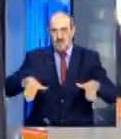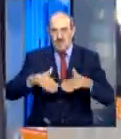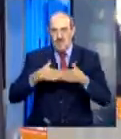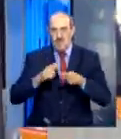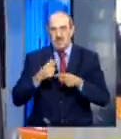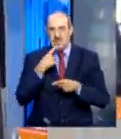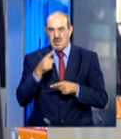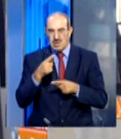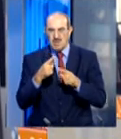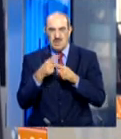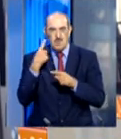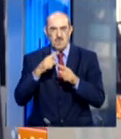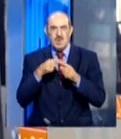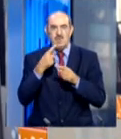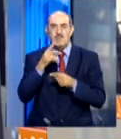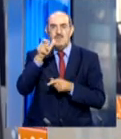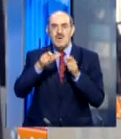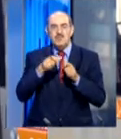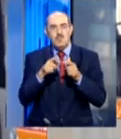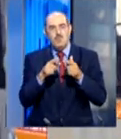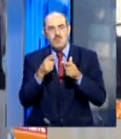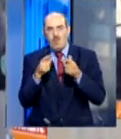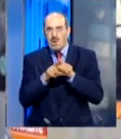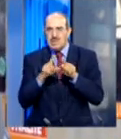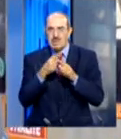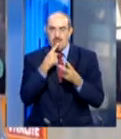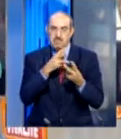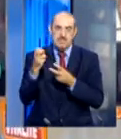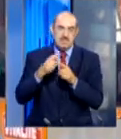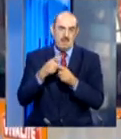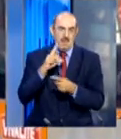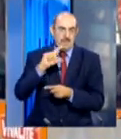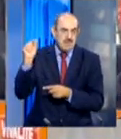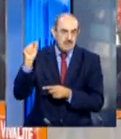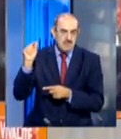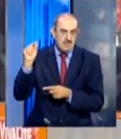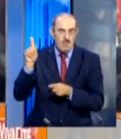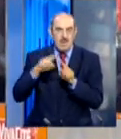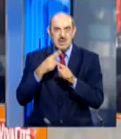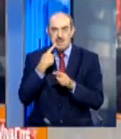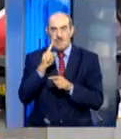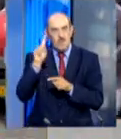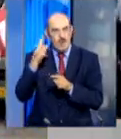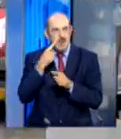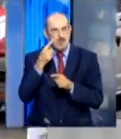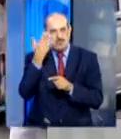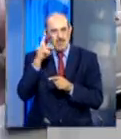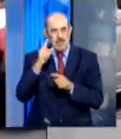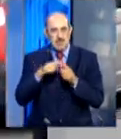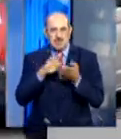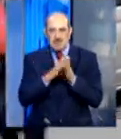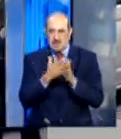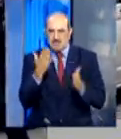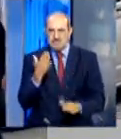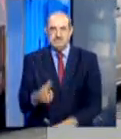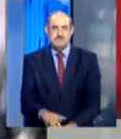لكي يجبر الريفيين بطريقة وبأخرى أن يغادروا الريف حتى لا تتضح بأنها جريمة. كما